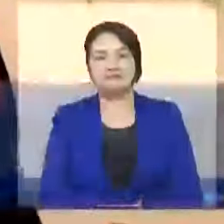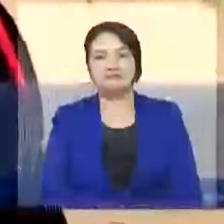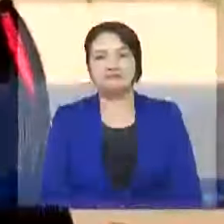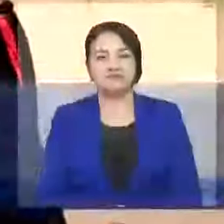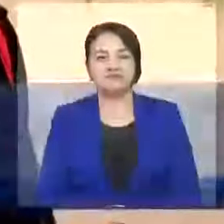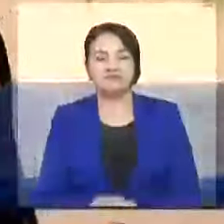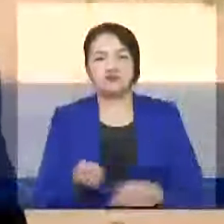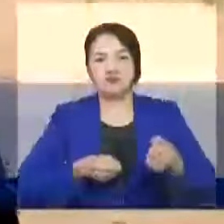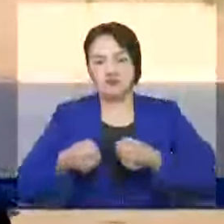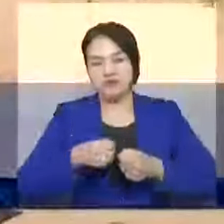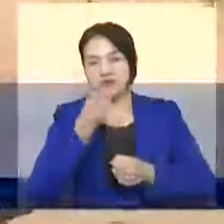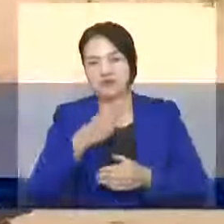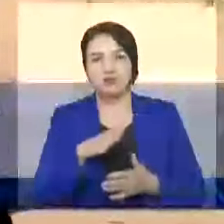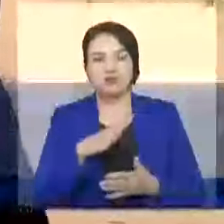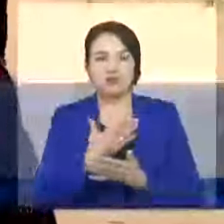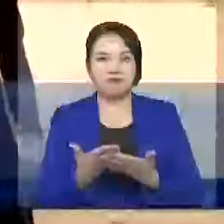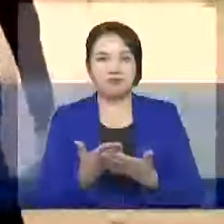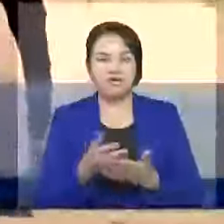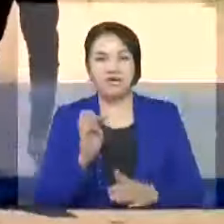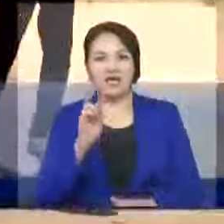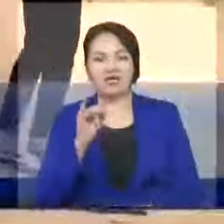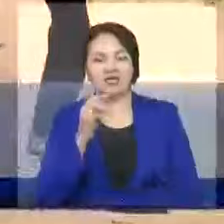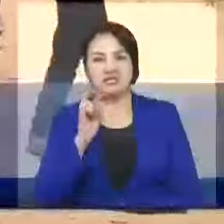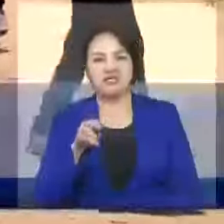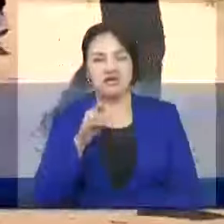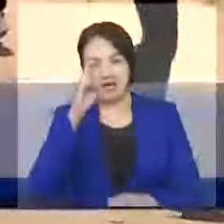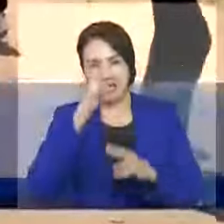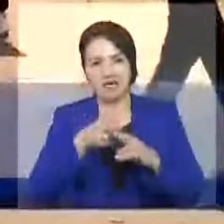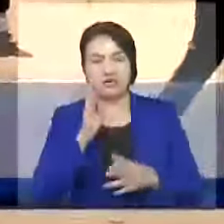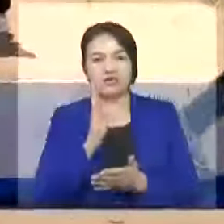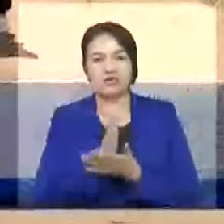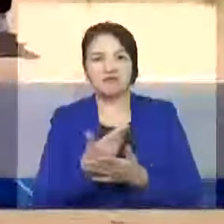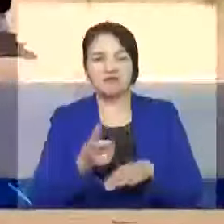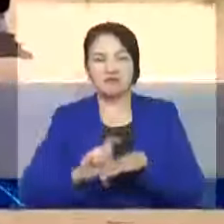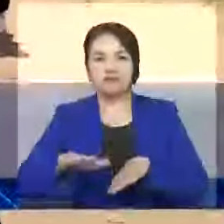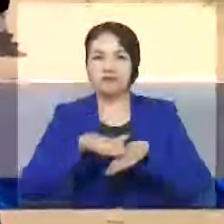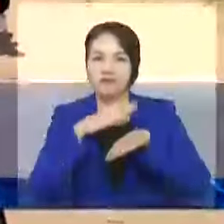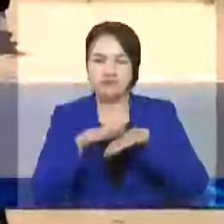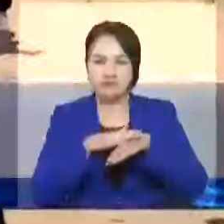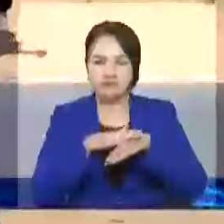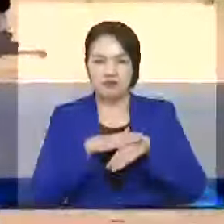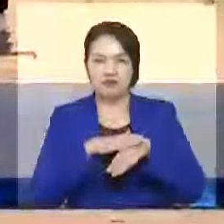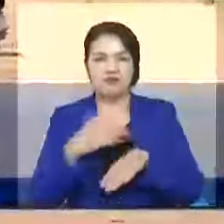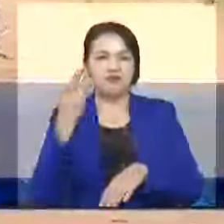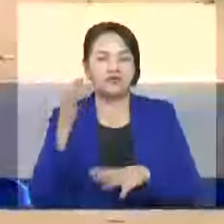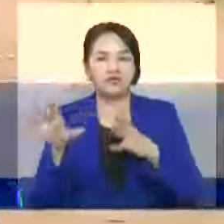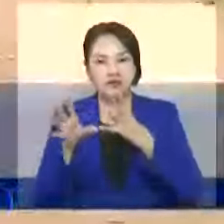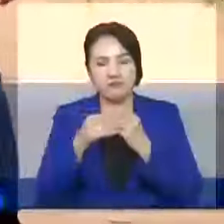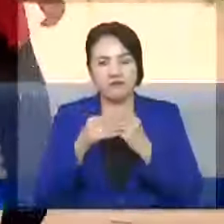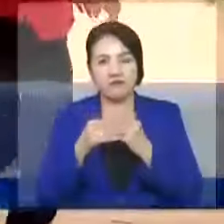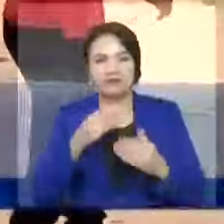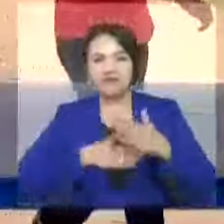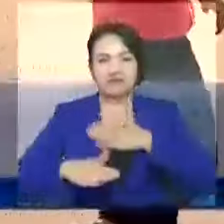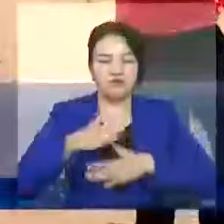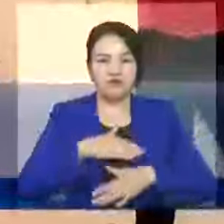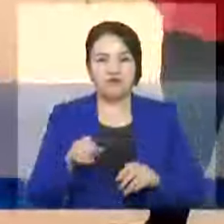Вожатые хорошо относятся, да, вот Азат Ага есть, он очень добрый. Постоянно на позитиве, с